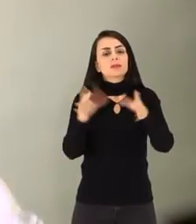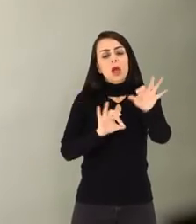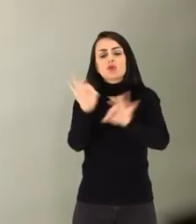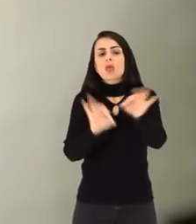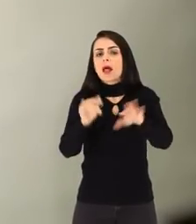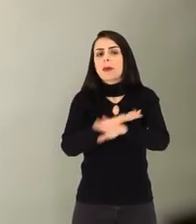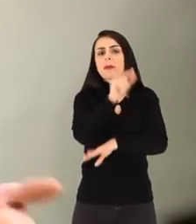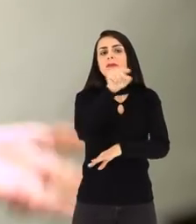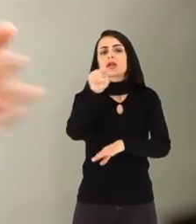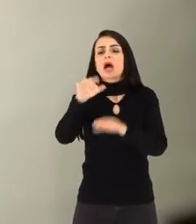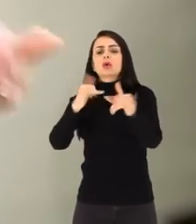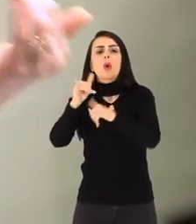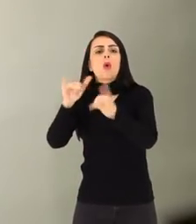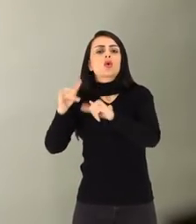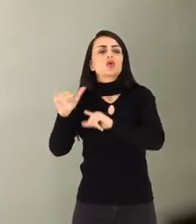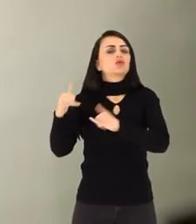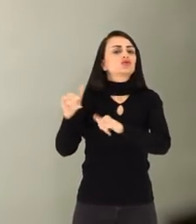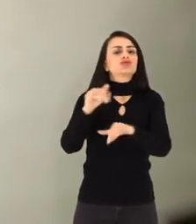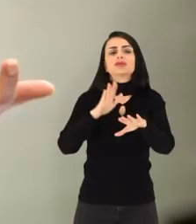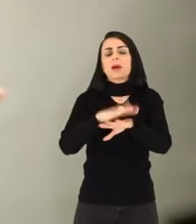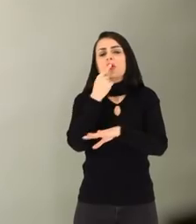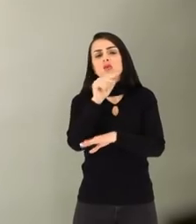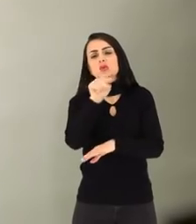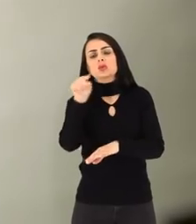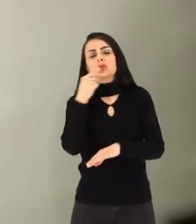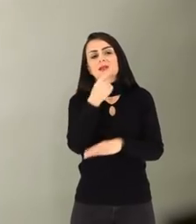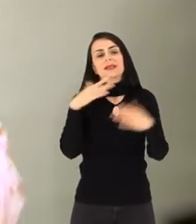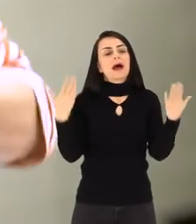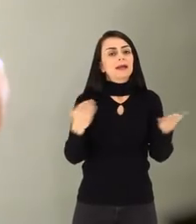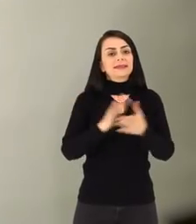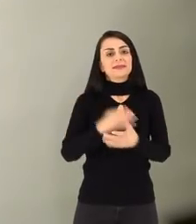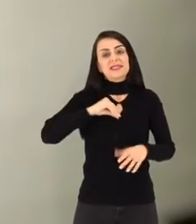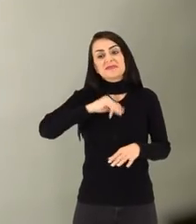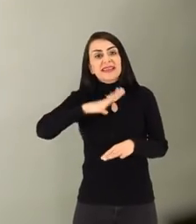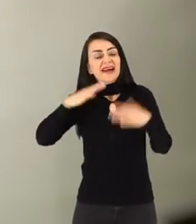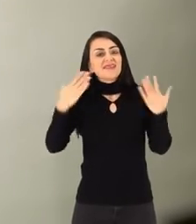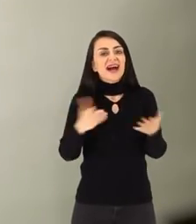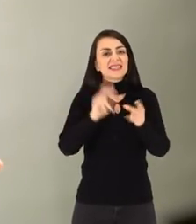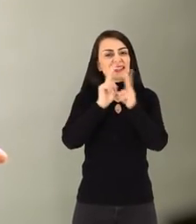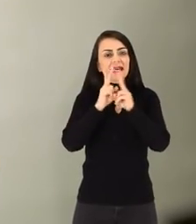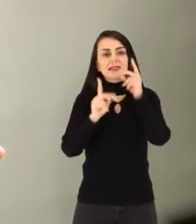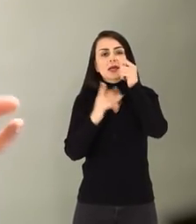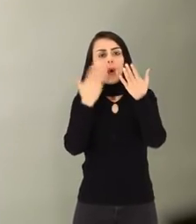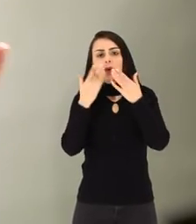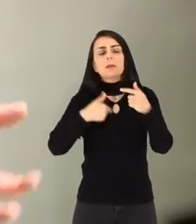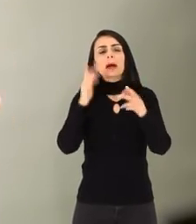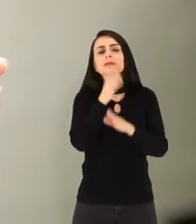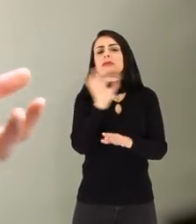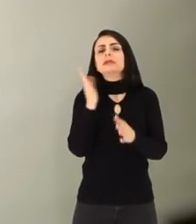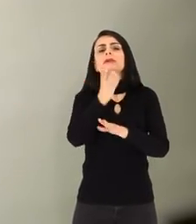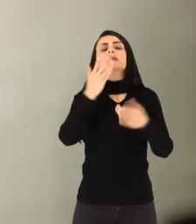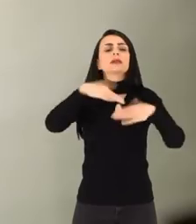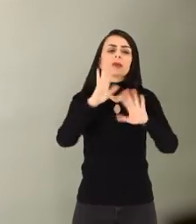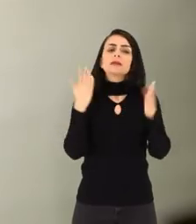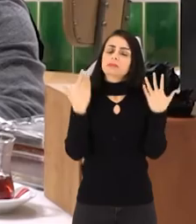Sen onu oynuyorsun, sen bunu oynuyorsun falan. Öyle öyle. Yani gerçekten demek ki ya? Varmış evet yani. İlk tiyatroya da ilkokulda falan gitmedim ben. Hani tamam